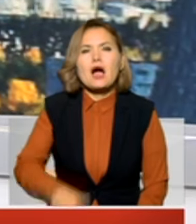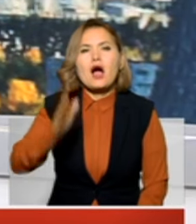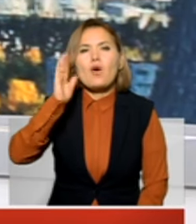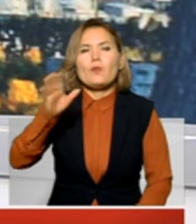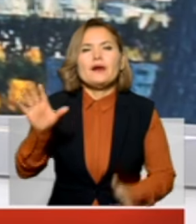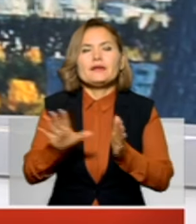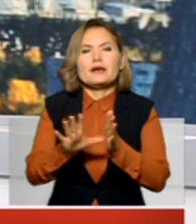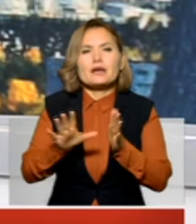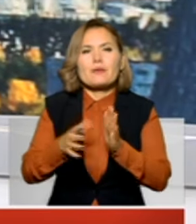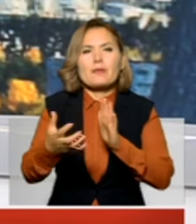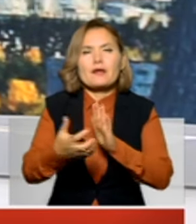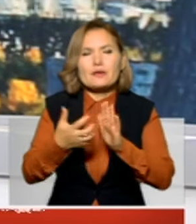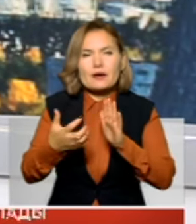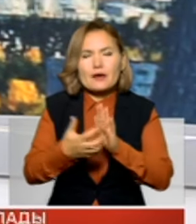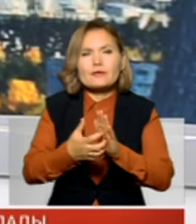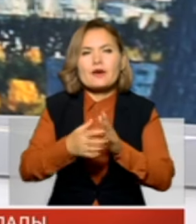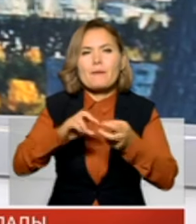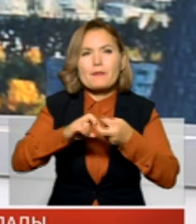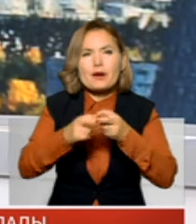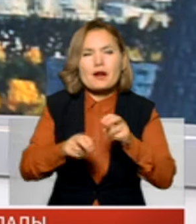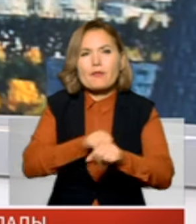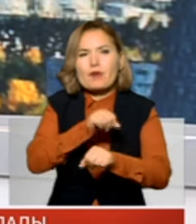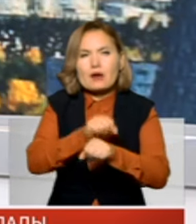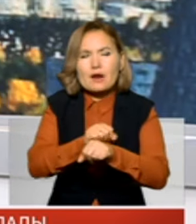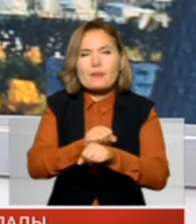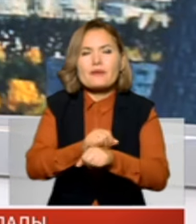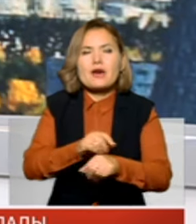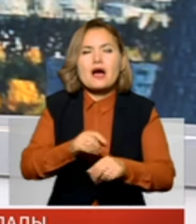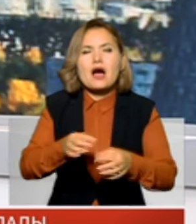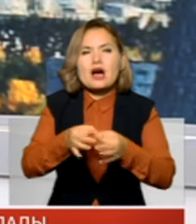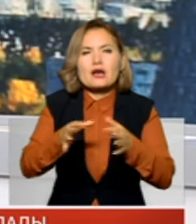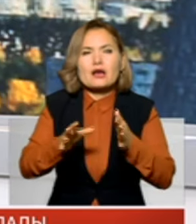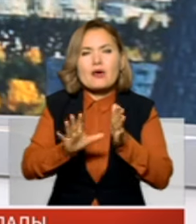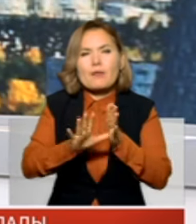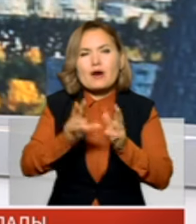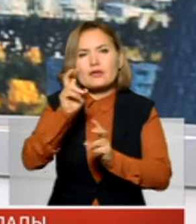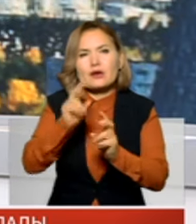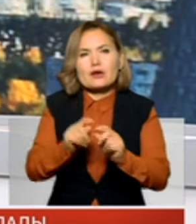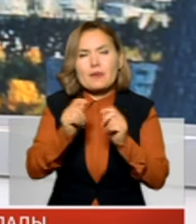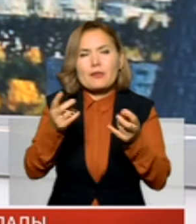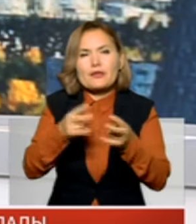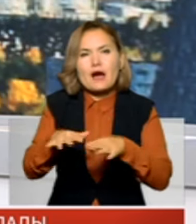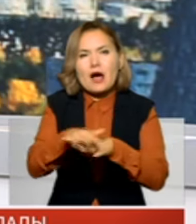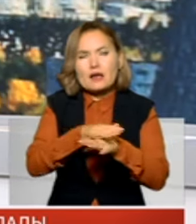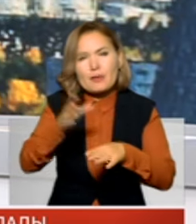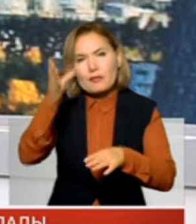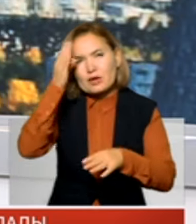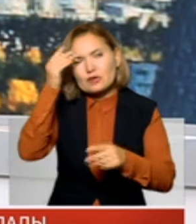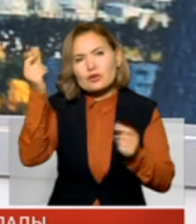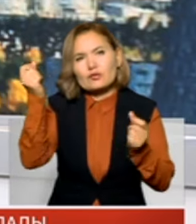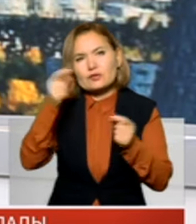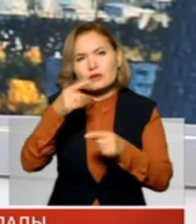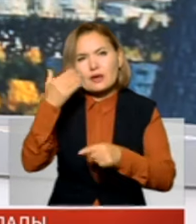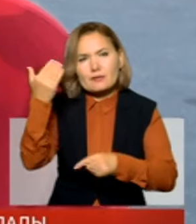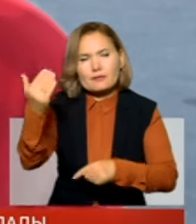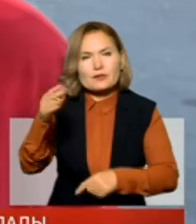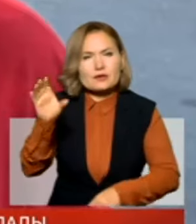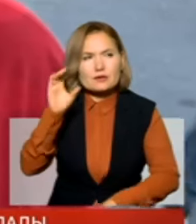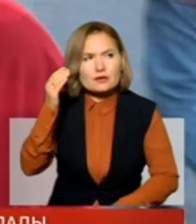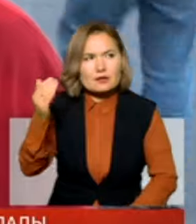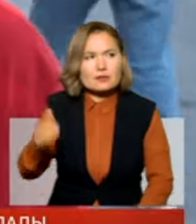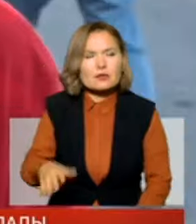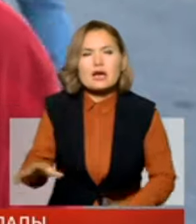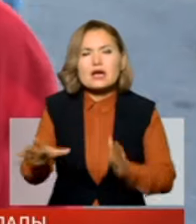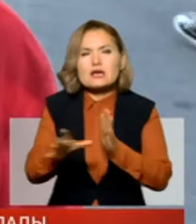Болашақта энергия тапшылығы болмас үшін АЭС салудың маңызы қандай? Осы ретте тұрғындардың пікірін білген едік. Свет жағы